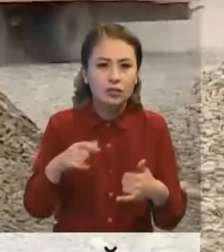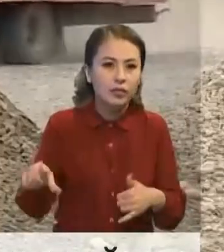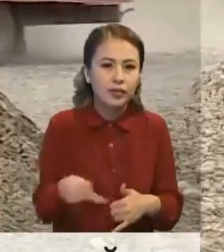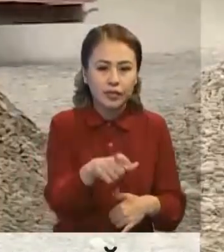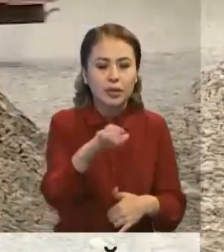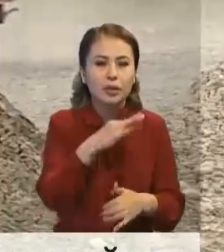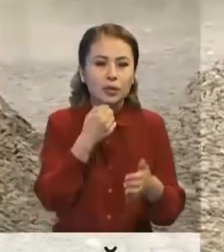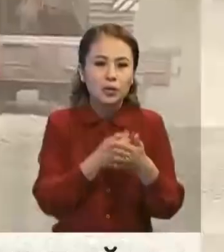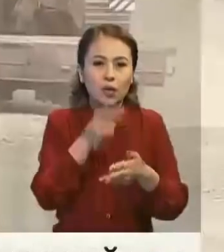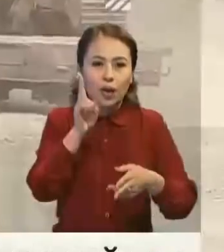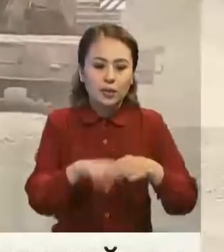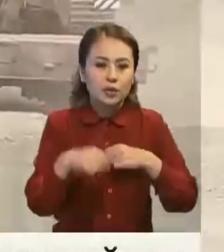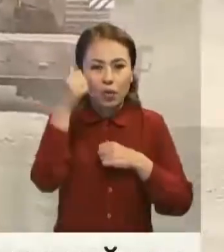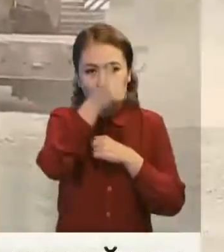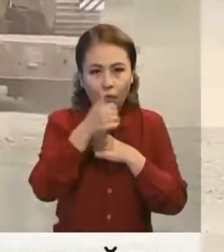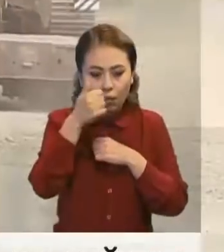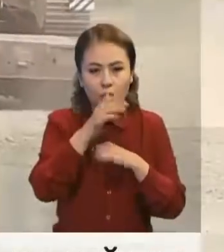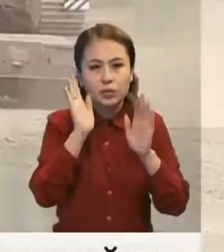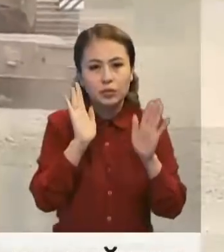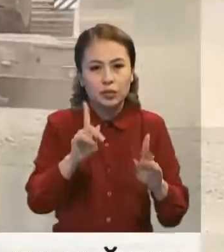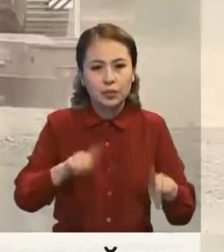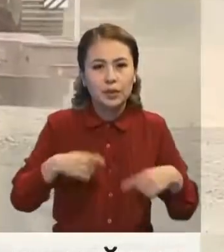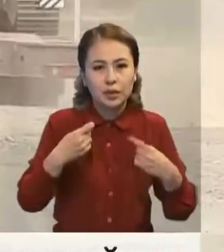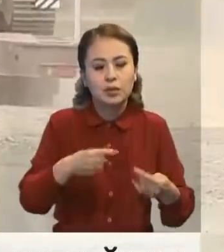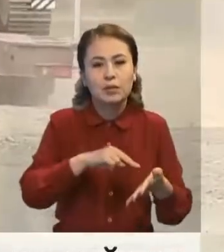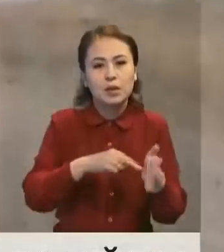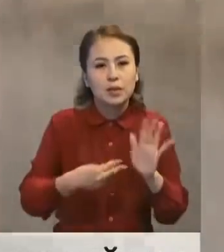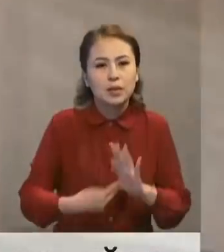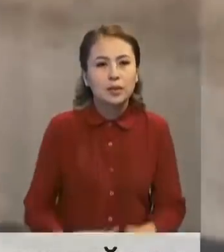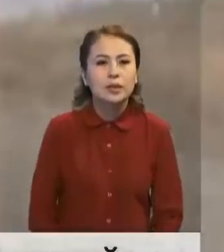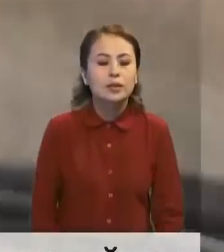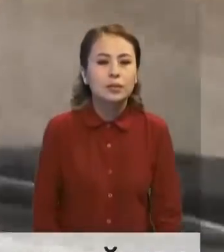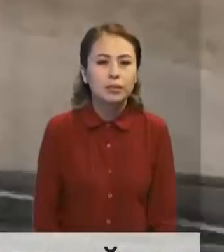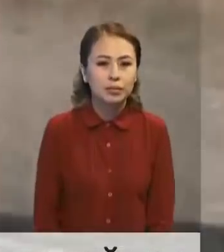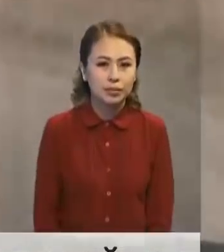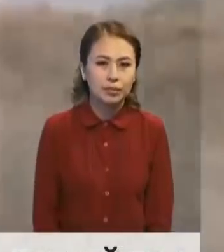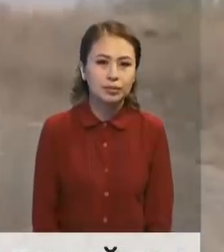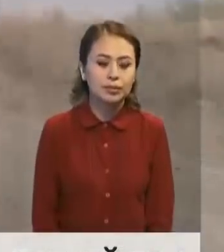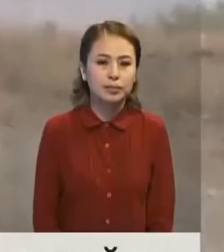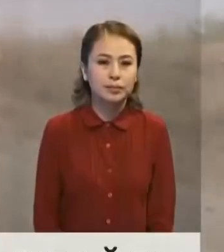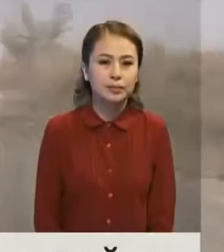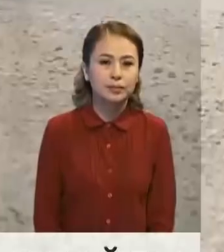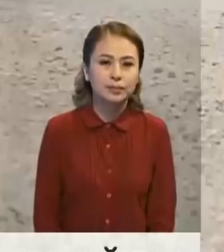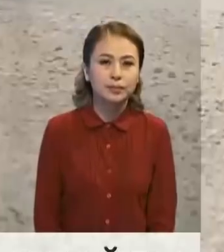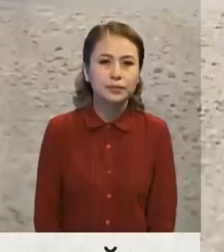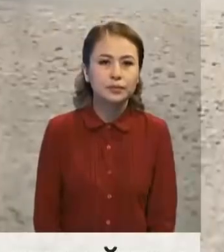құрылысын жыл соңына дейін бітіріп, толықтай пайдалануға беруді жоспарлап отыр. Шыңғыс Қалиден, Қуаныш Түргенбаев, Хабар